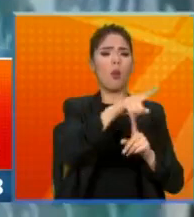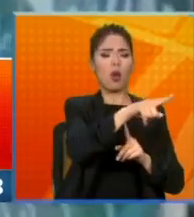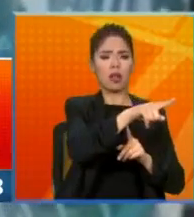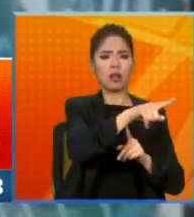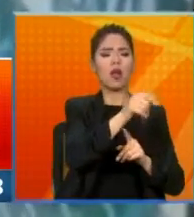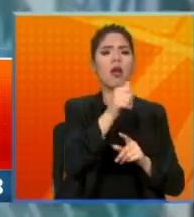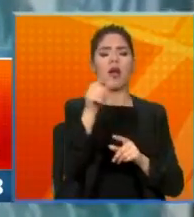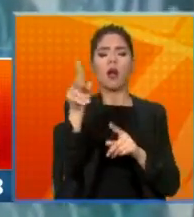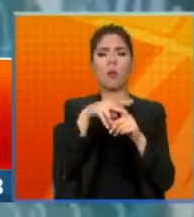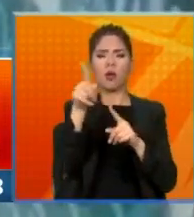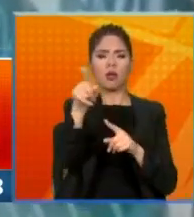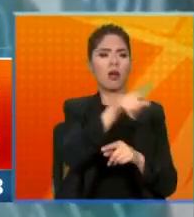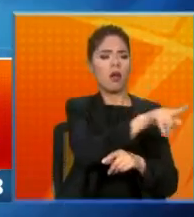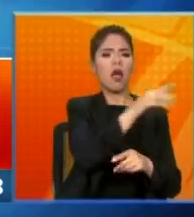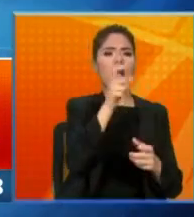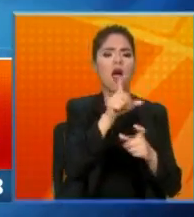açtı.